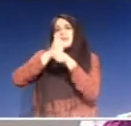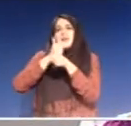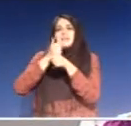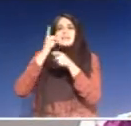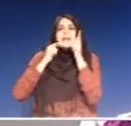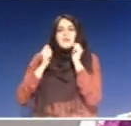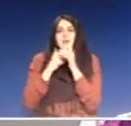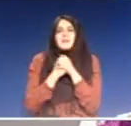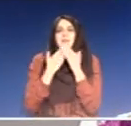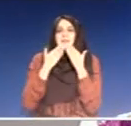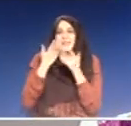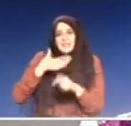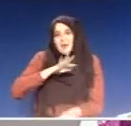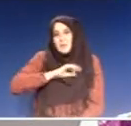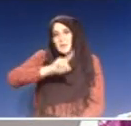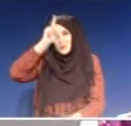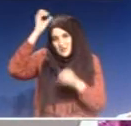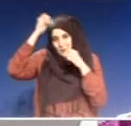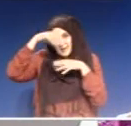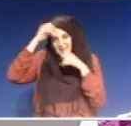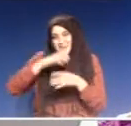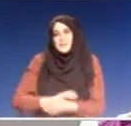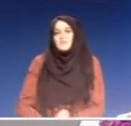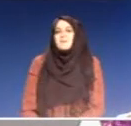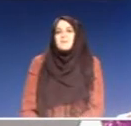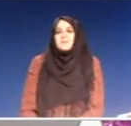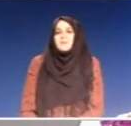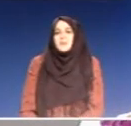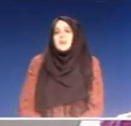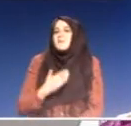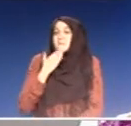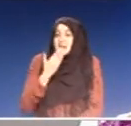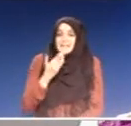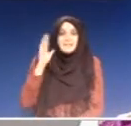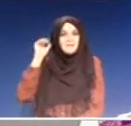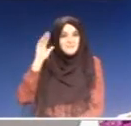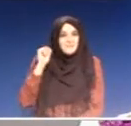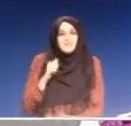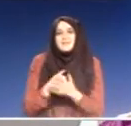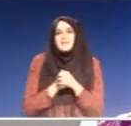ورحمة الله تعالى وبركاته. مرحبا بك أيضا. مشكورة. نحن في الخدمة سعاد وفي خدمة